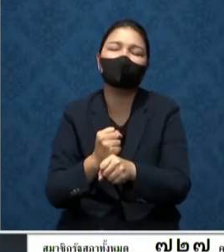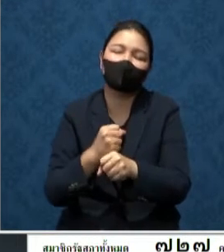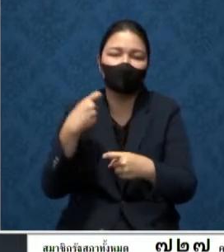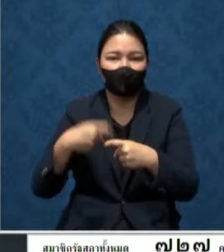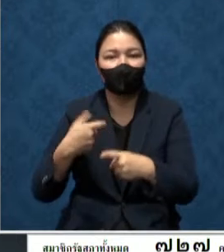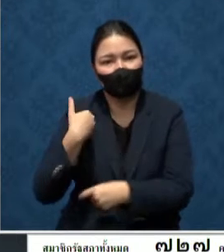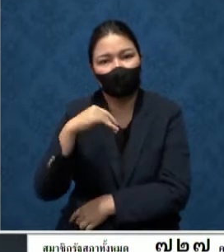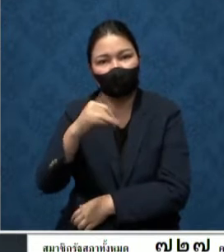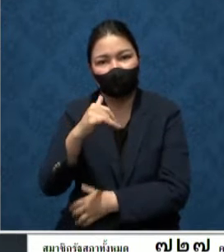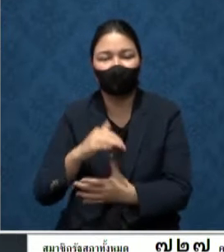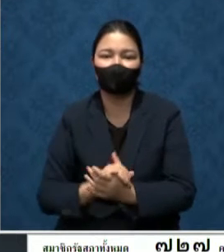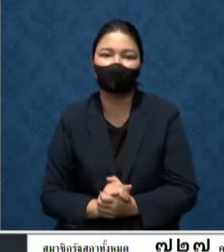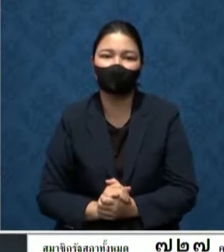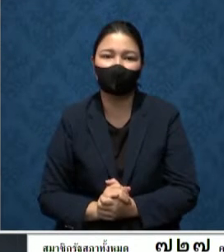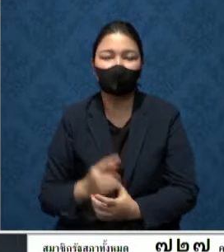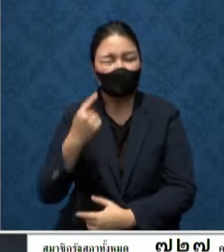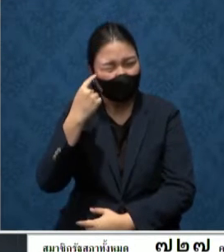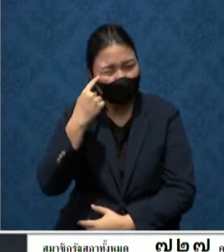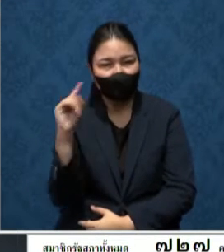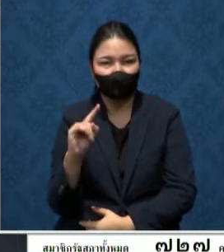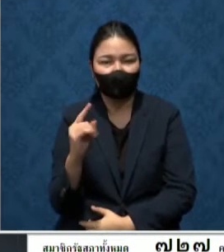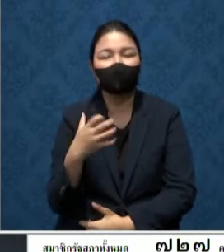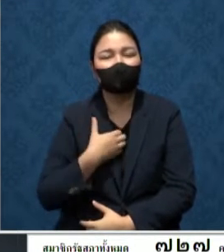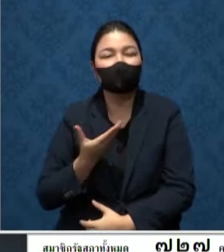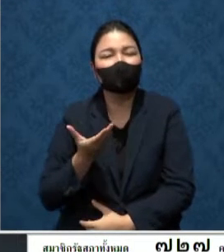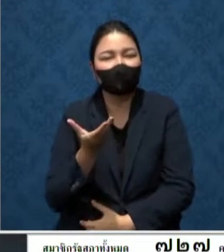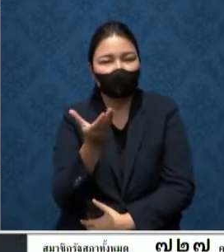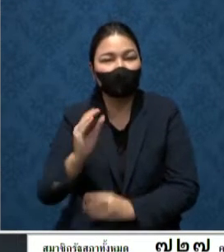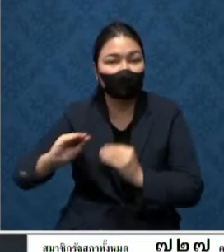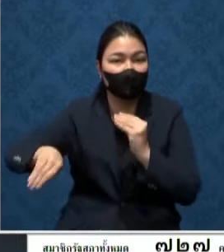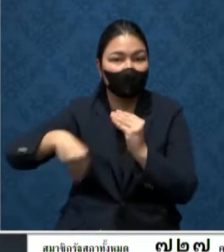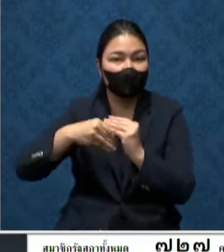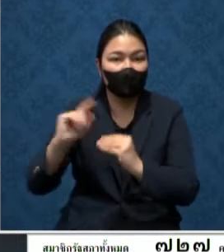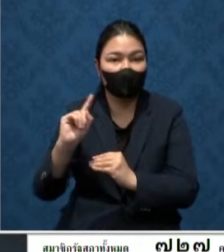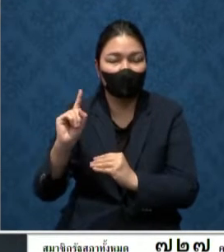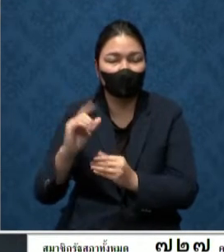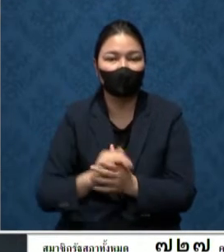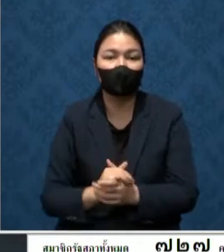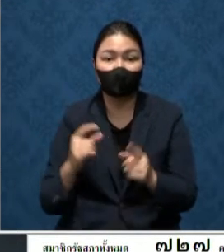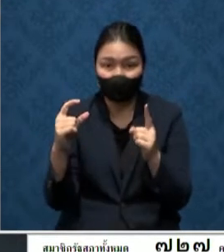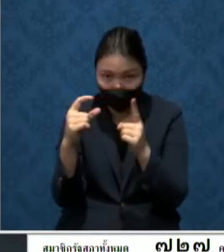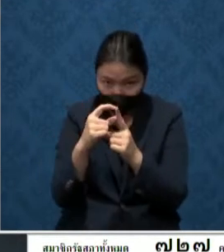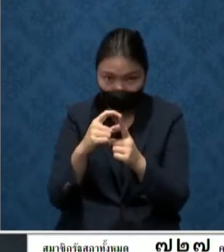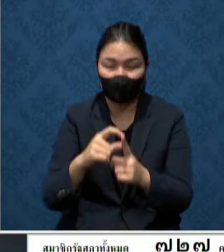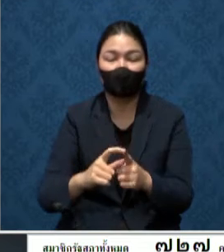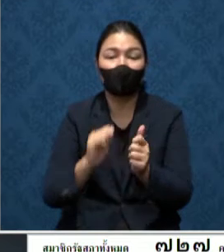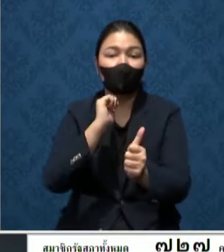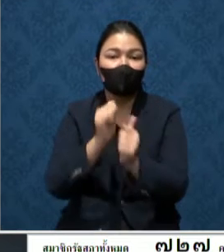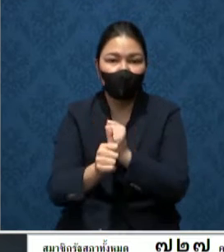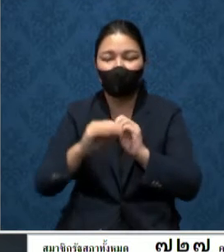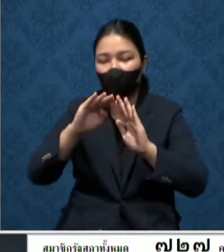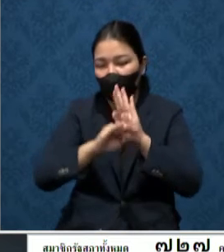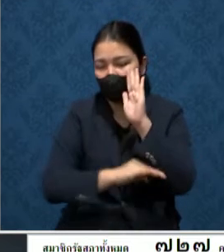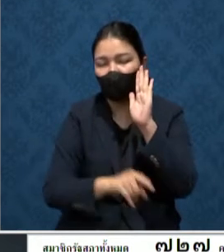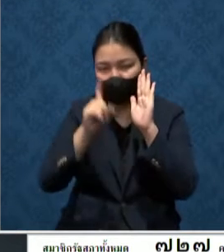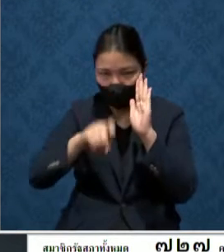กับผมก็เลยปรายติเพิ่มข้อความว่าทุกขั้นตอนเนี่ยอยู่ในร่างพ